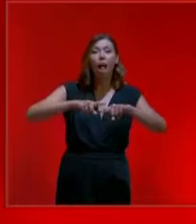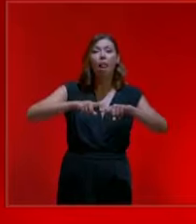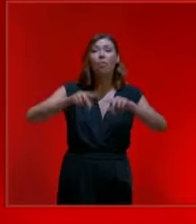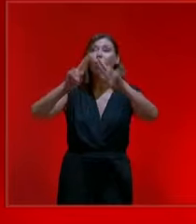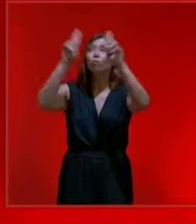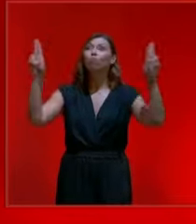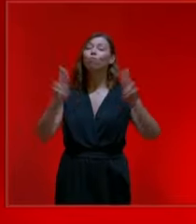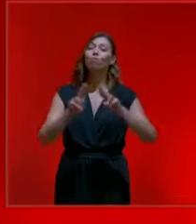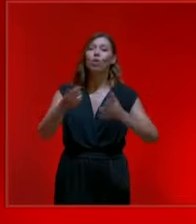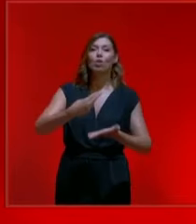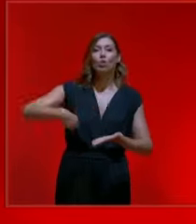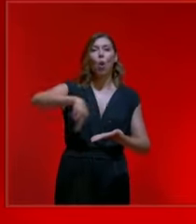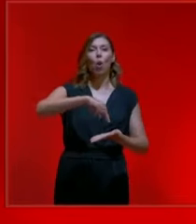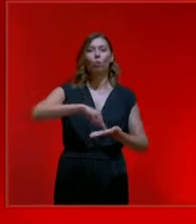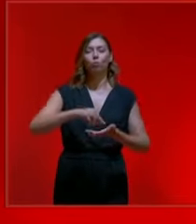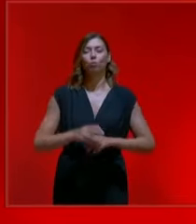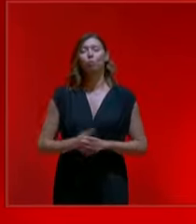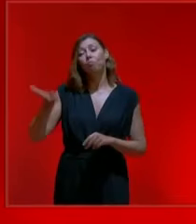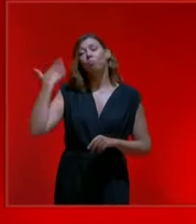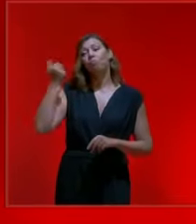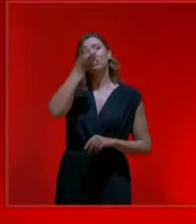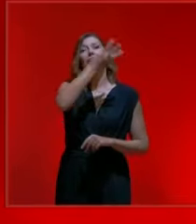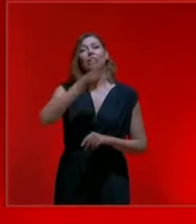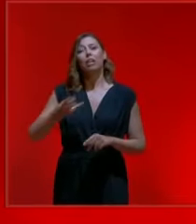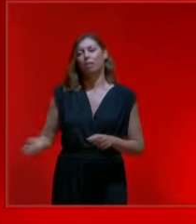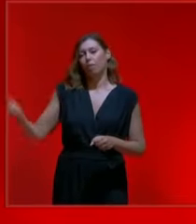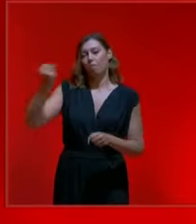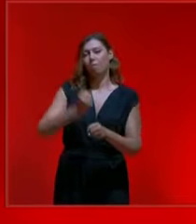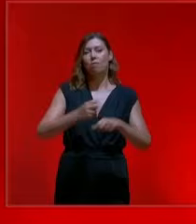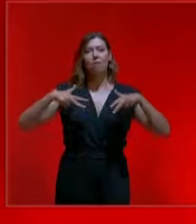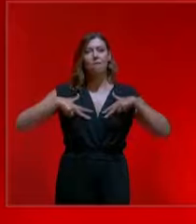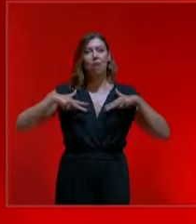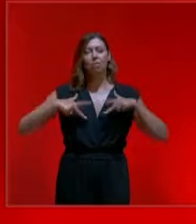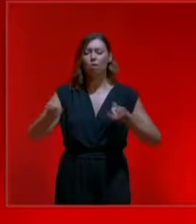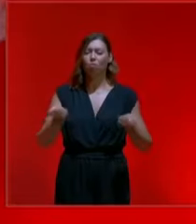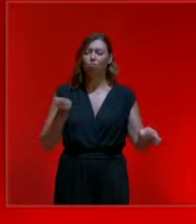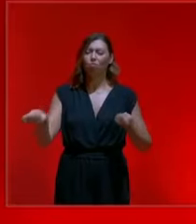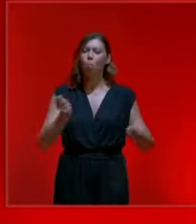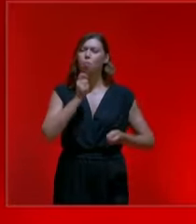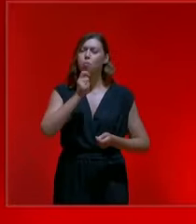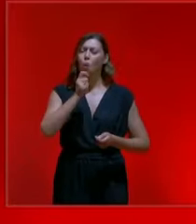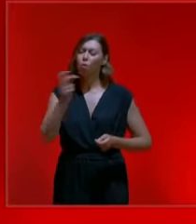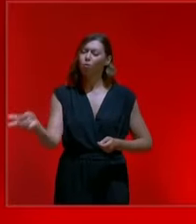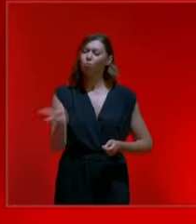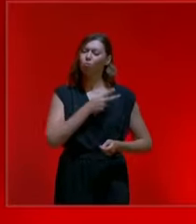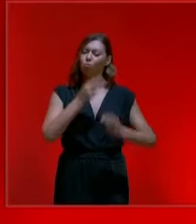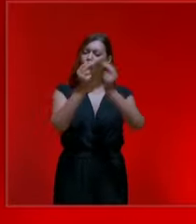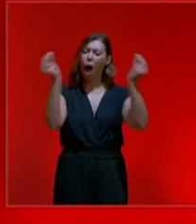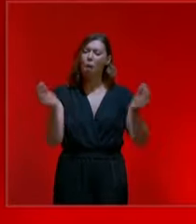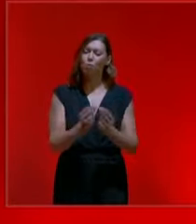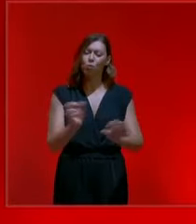εμείς είχαμε μια ισχυρή ενεργητική εξωτερική πολιτική που παρήγαγε αποτελέσματα παντού. Και στα Βαλκάνια, με την επίλυση του Μακεδονικού, με